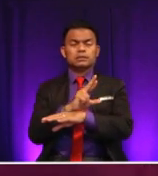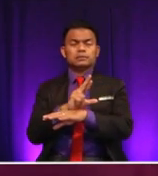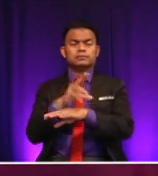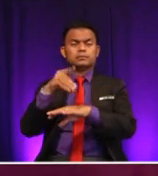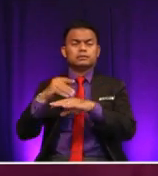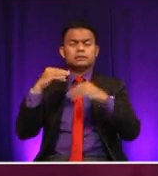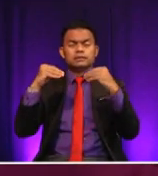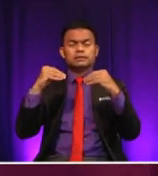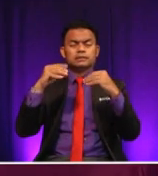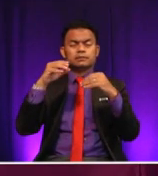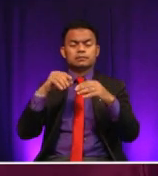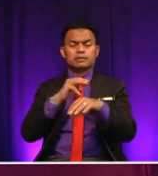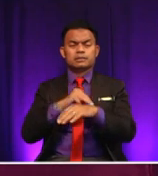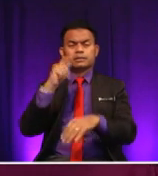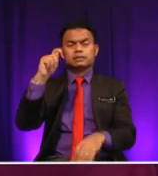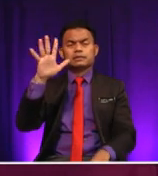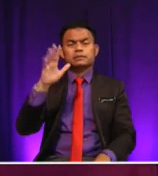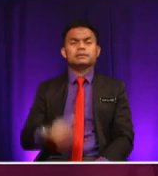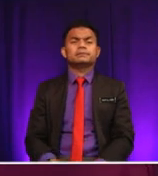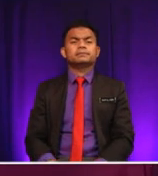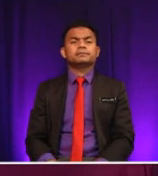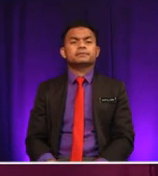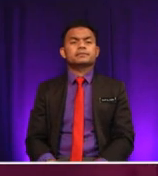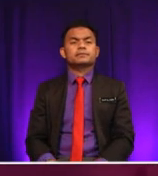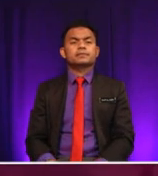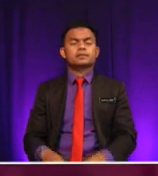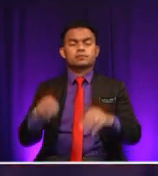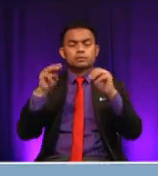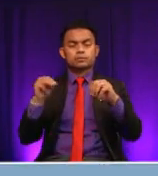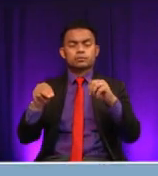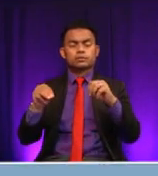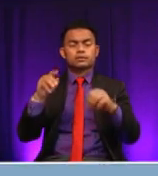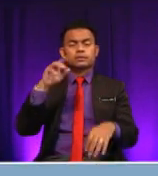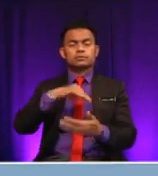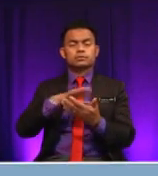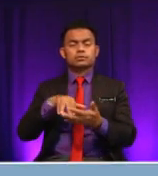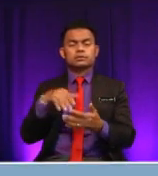empat jadi belajar hari ini yang berada adalah merupakan pelajar-pelajaran